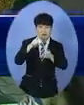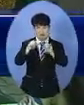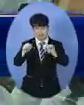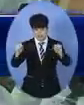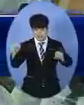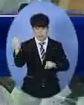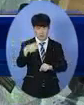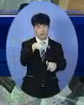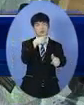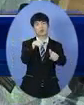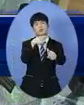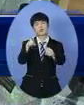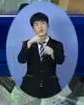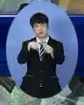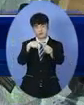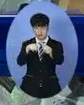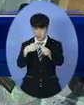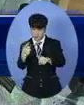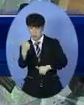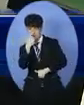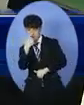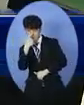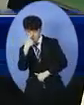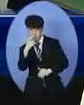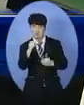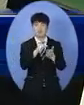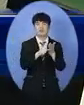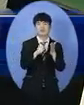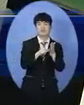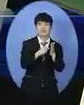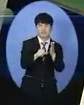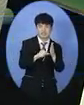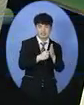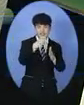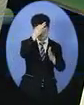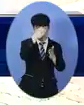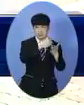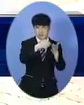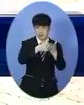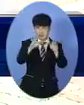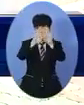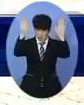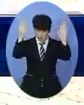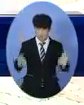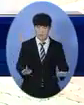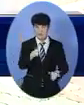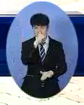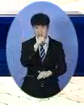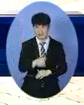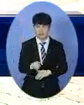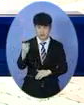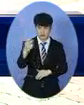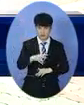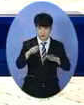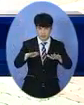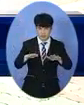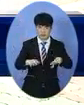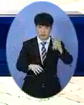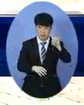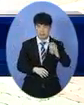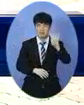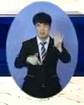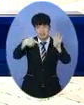먹거리와 함께 교육과정에서 배운 솜씨로 만든 작품 등을 선보였는데요. 저희 시민문화여성회가